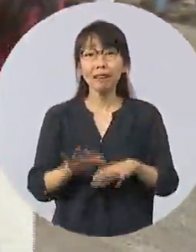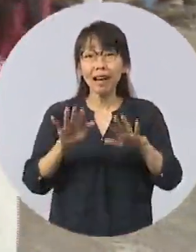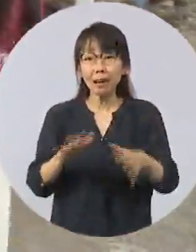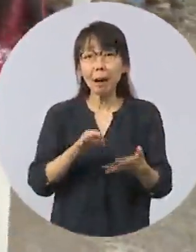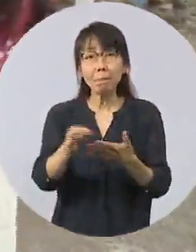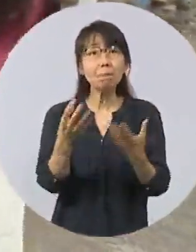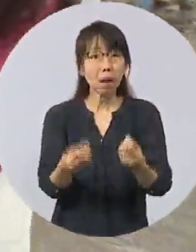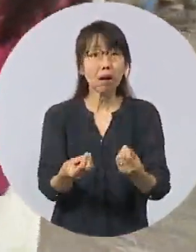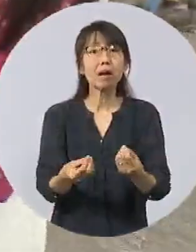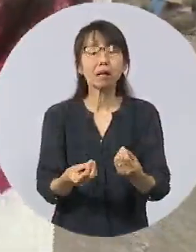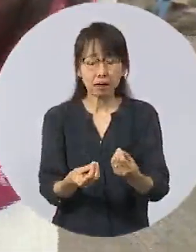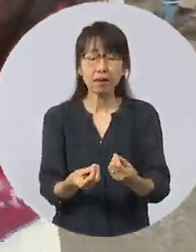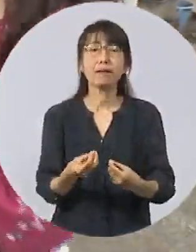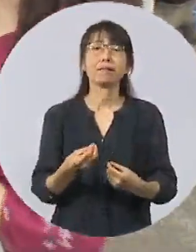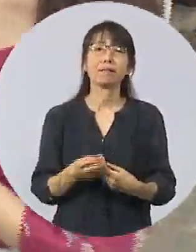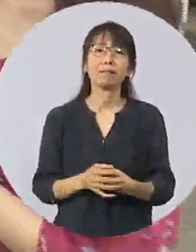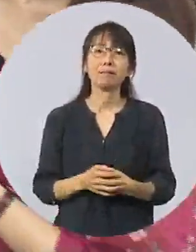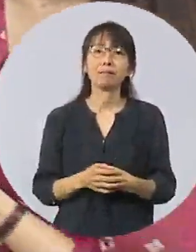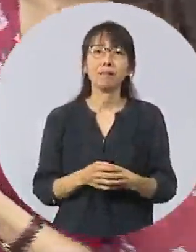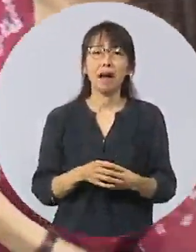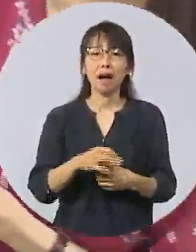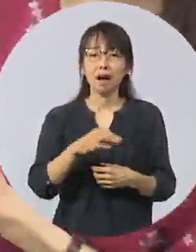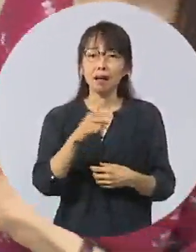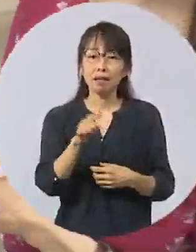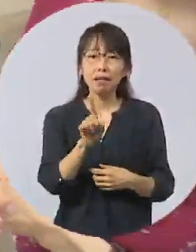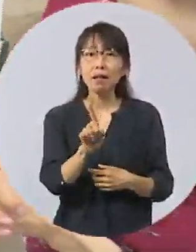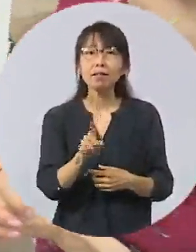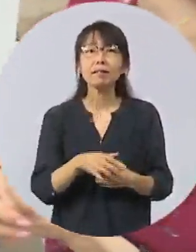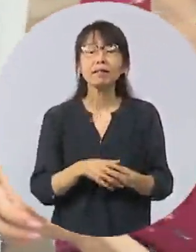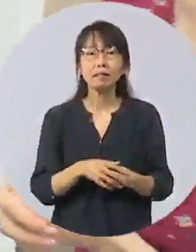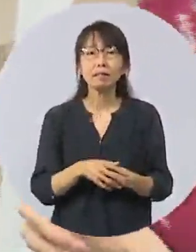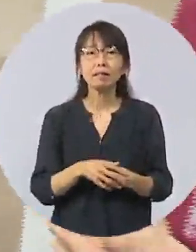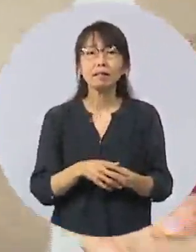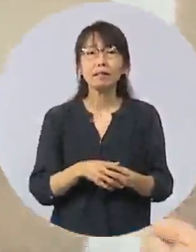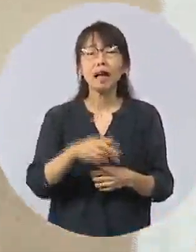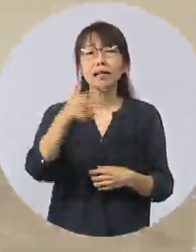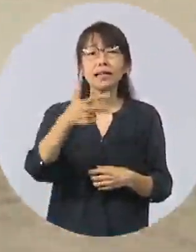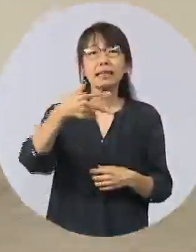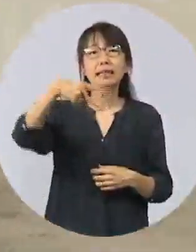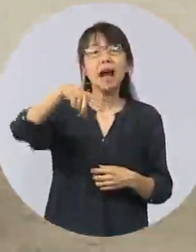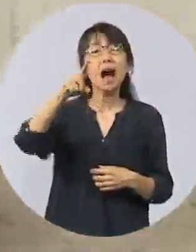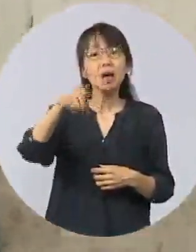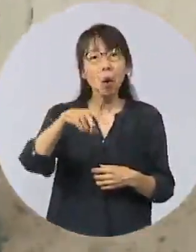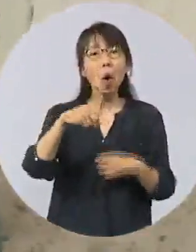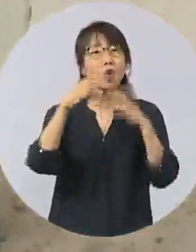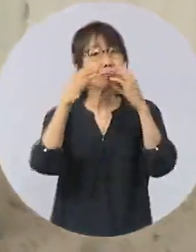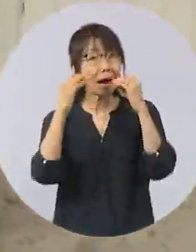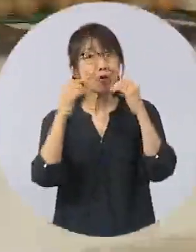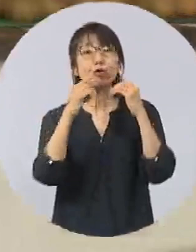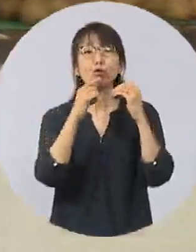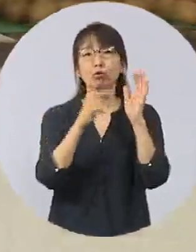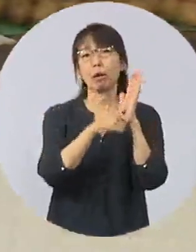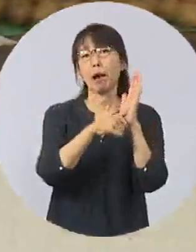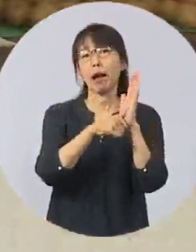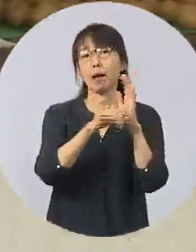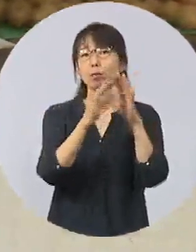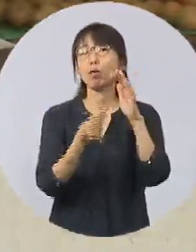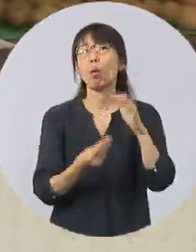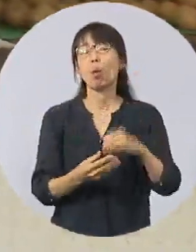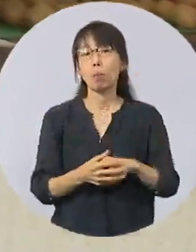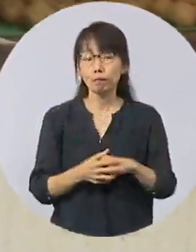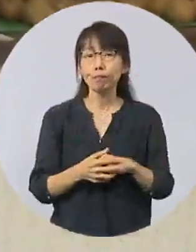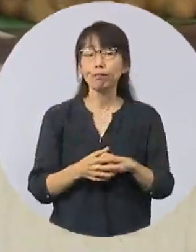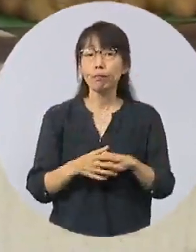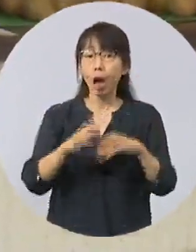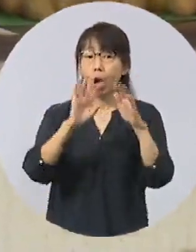されたばかり、はい、今日は何を購入されたんですか。 シナノスマイルというブドウを買いました。 実際でこういった直売所